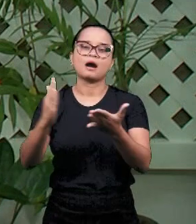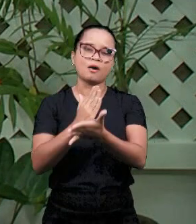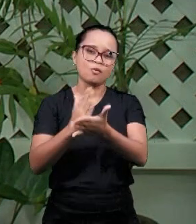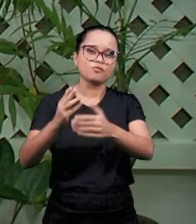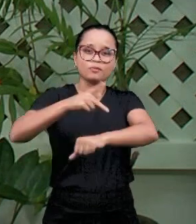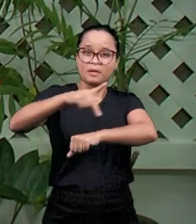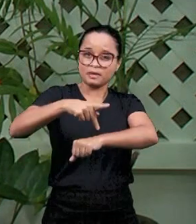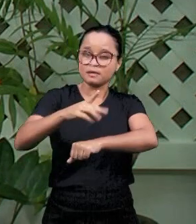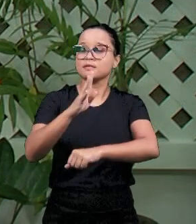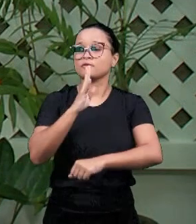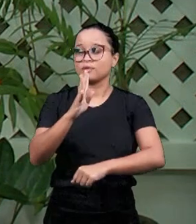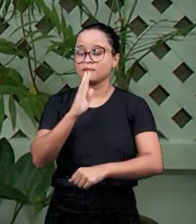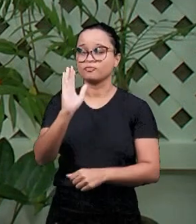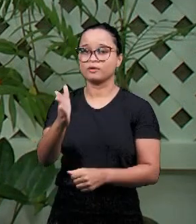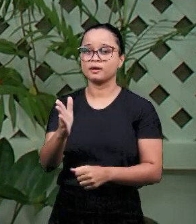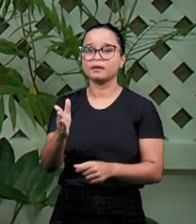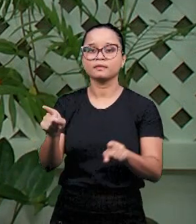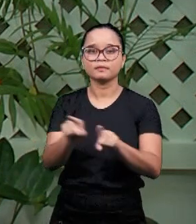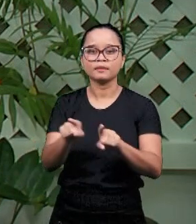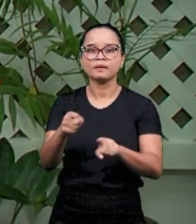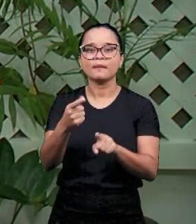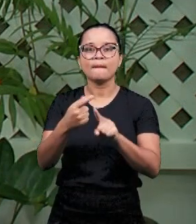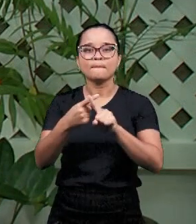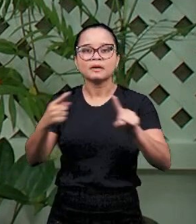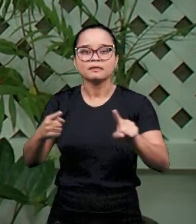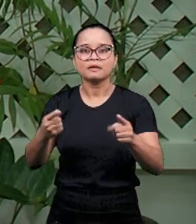ici un nouveau groupe